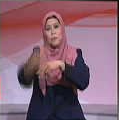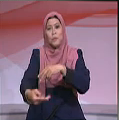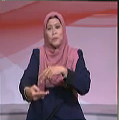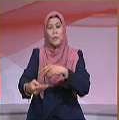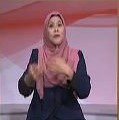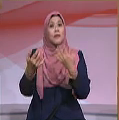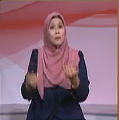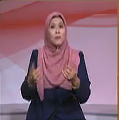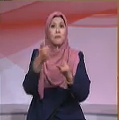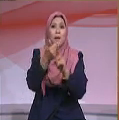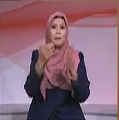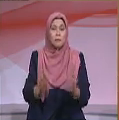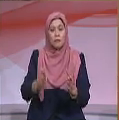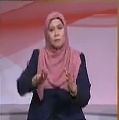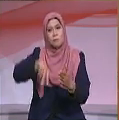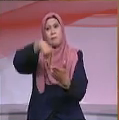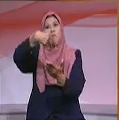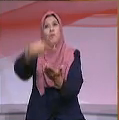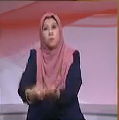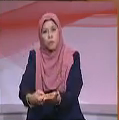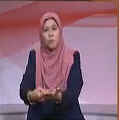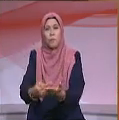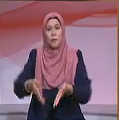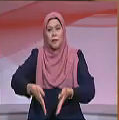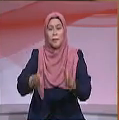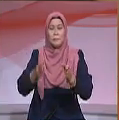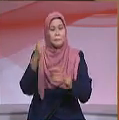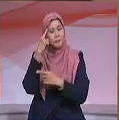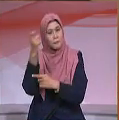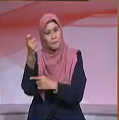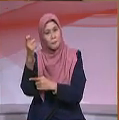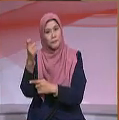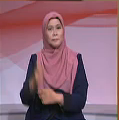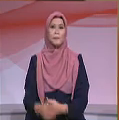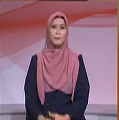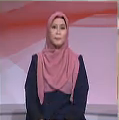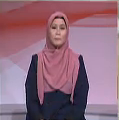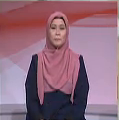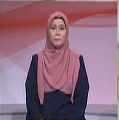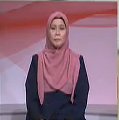Isnin menyebabkan mangsa tersembam ke atas jalan raya dan tidak sedarkan diri.